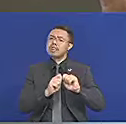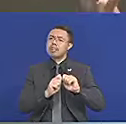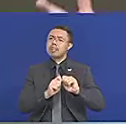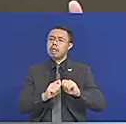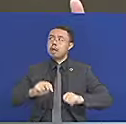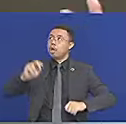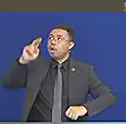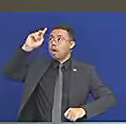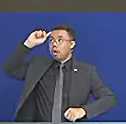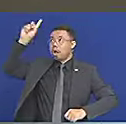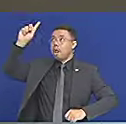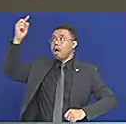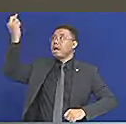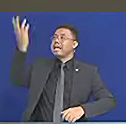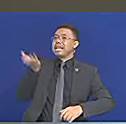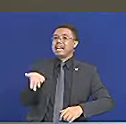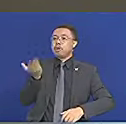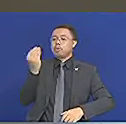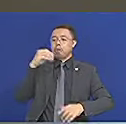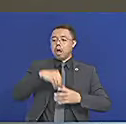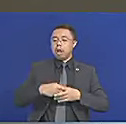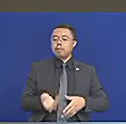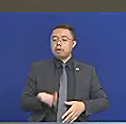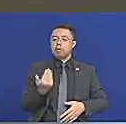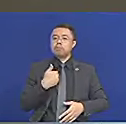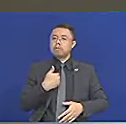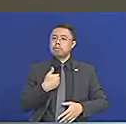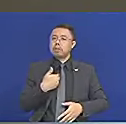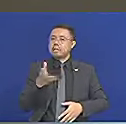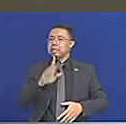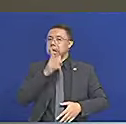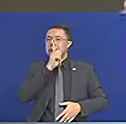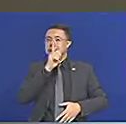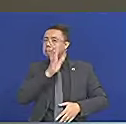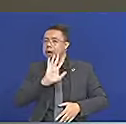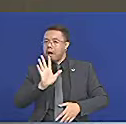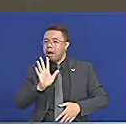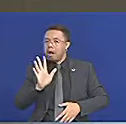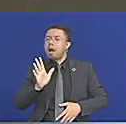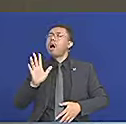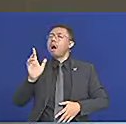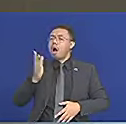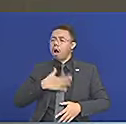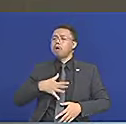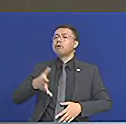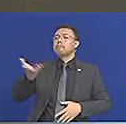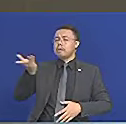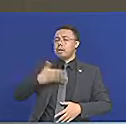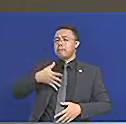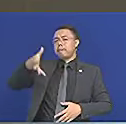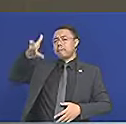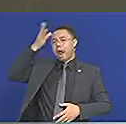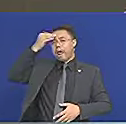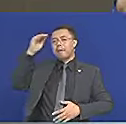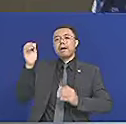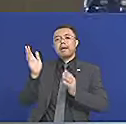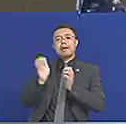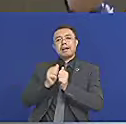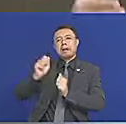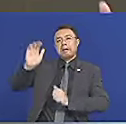ia hidup tidak senyap di dalam hidupku. Aku mengalami dia. Nah, orang